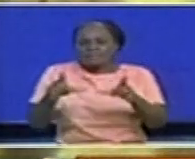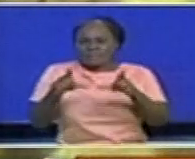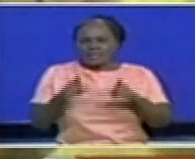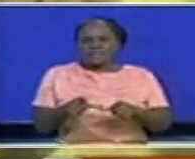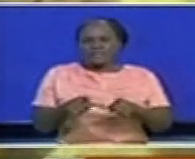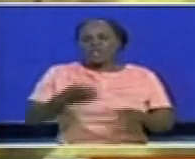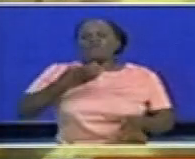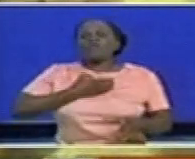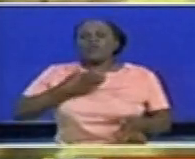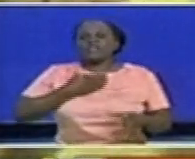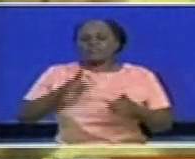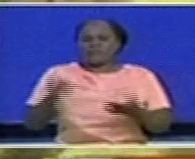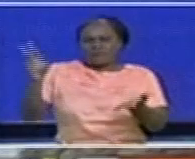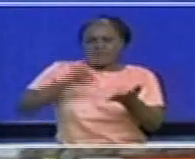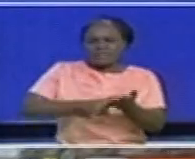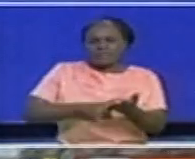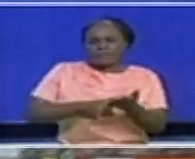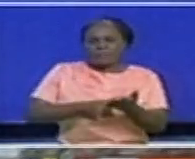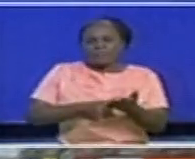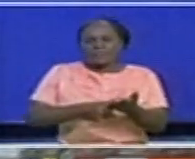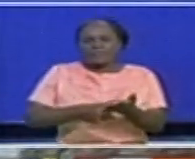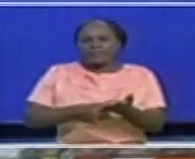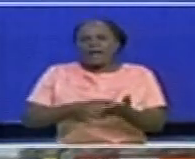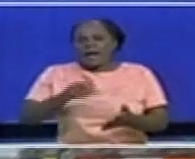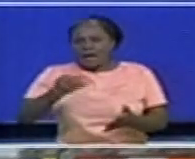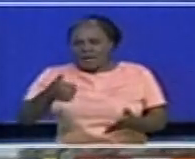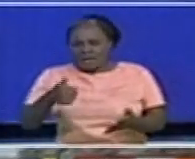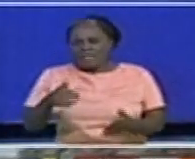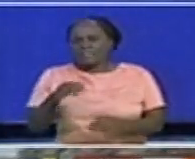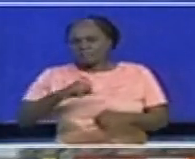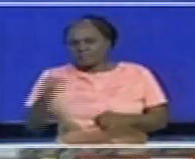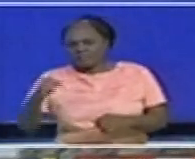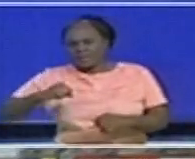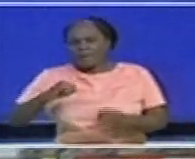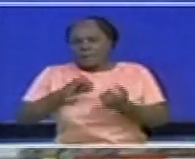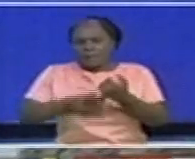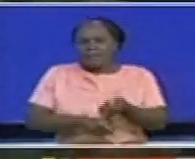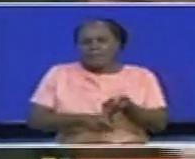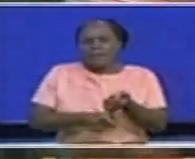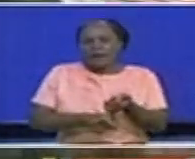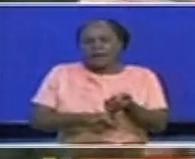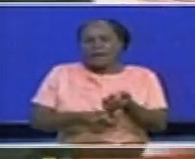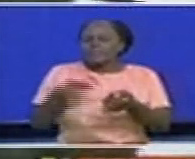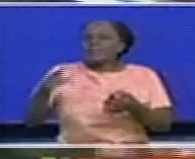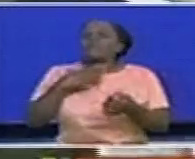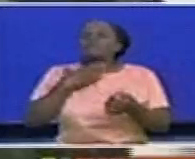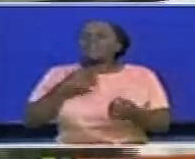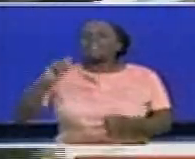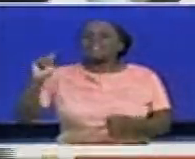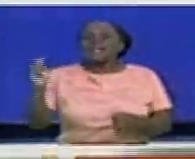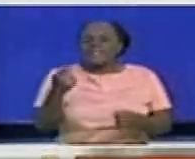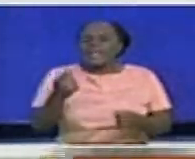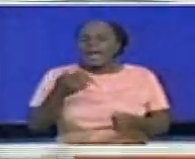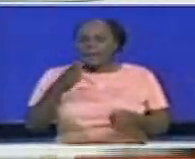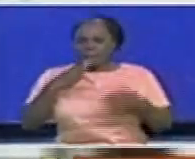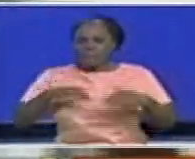of ownership has been registered. And kwa upande wake, wakili wa masuala ya ndoa Judy Dhongori amewataka Wakenya kuwa